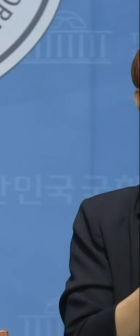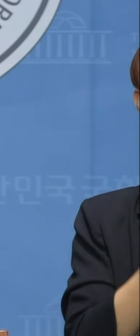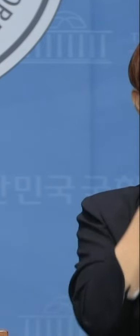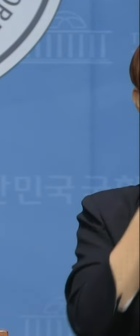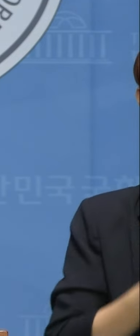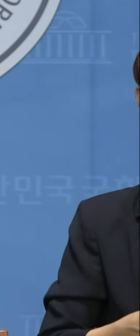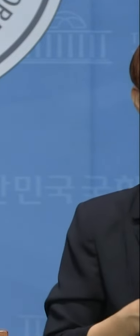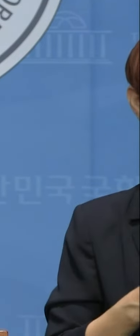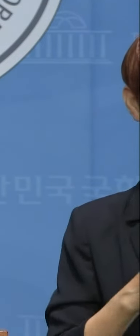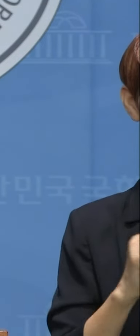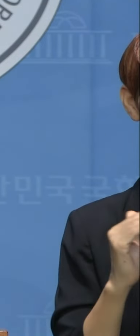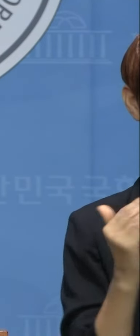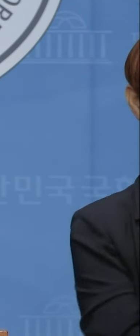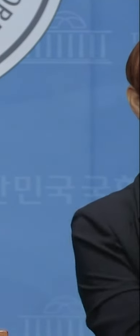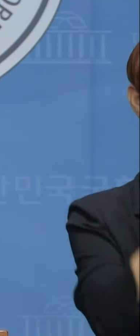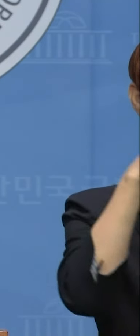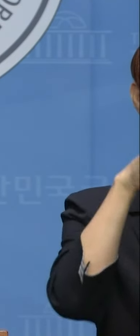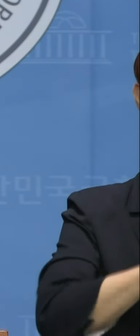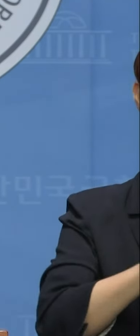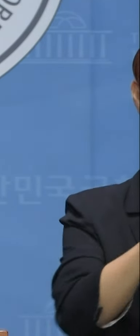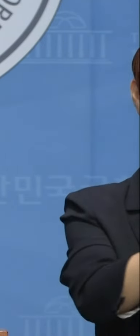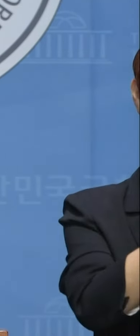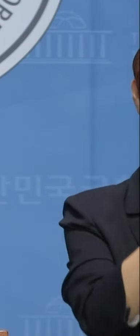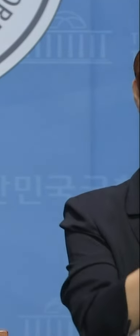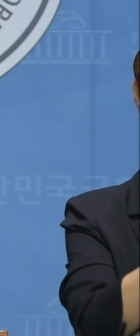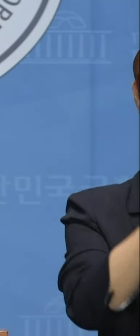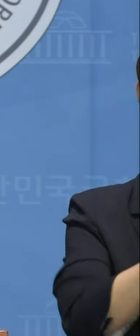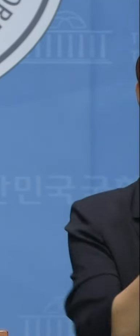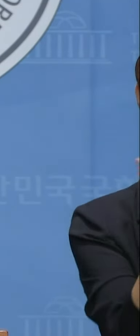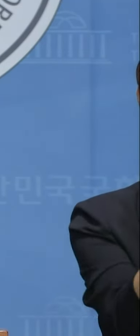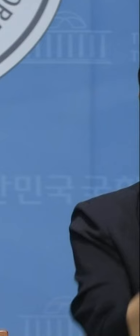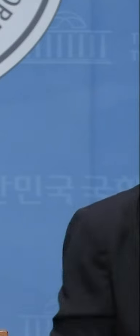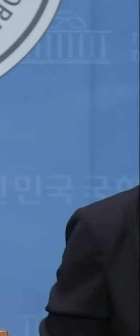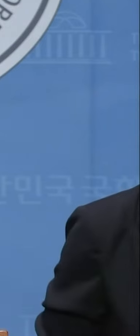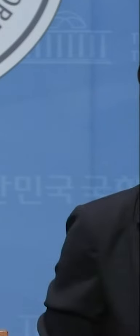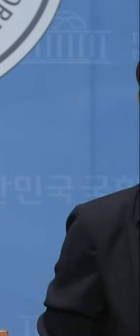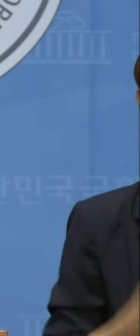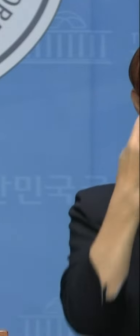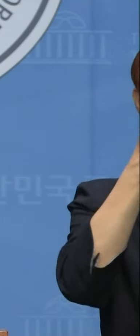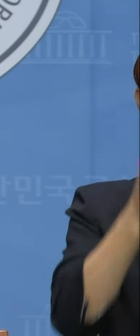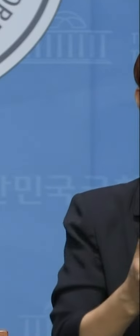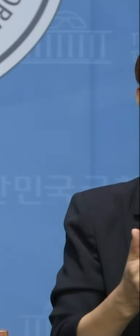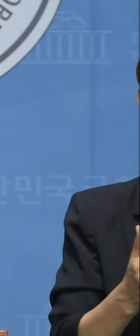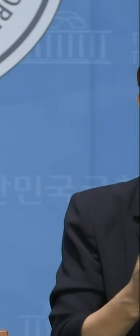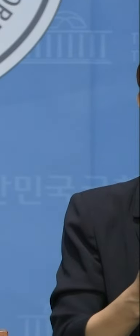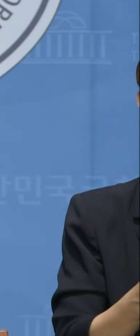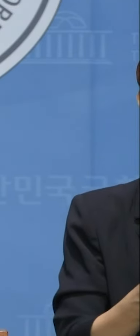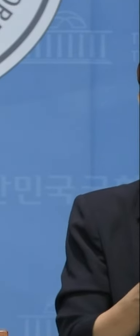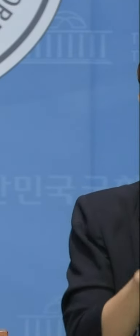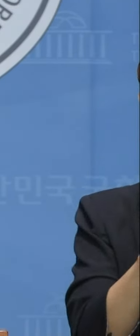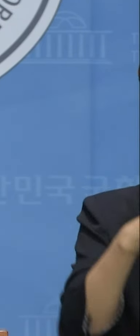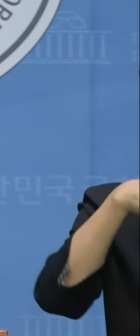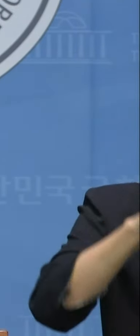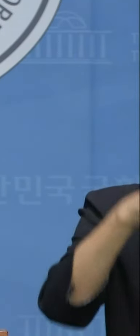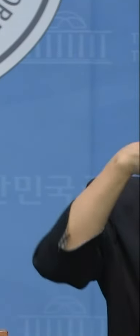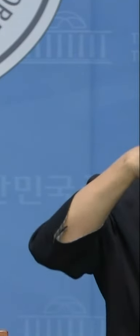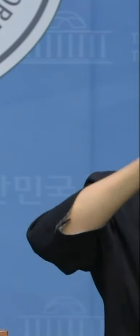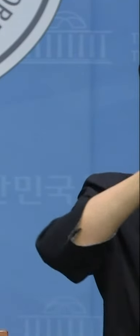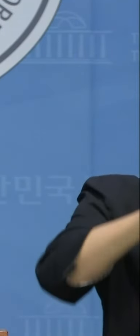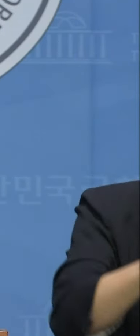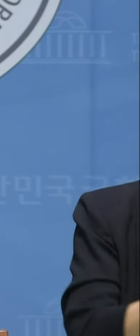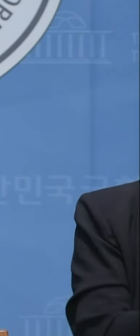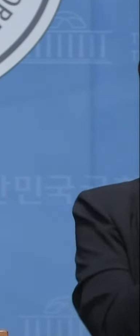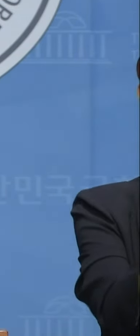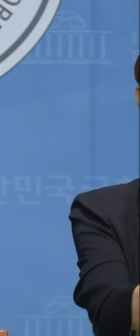위한 조직을 만들려는 것 아닙니까 주신 민정 수석을 앞세워 검찰 장악력을